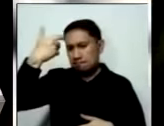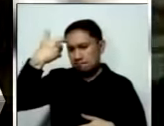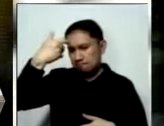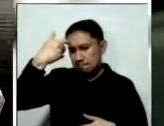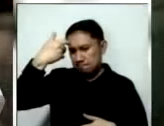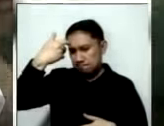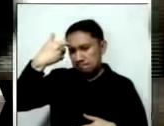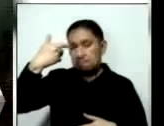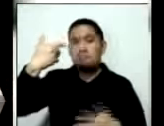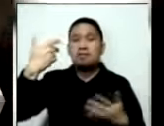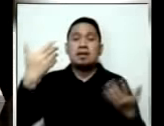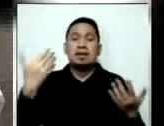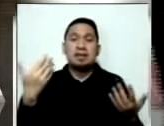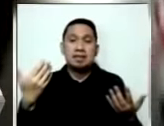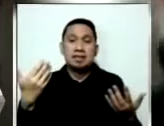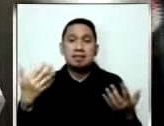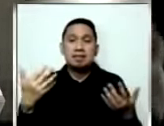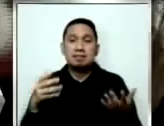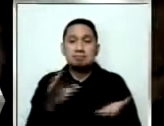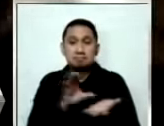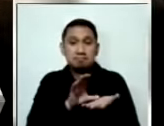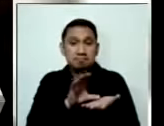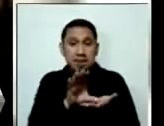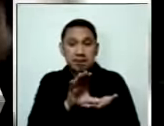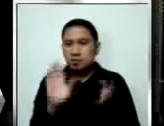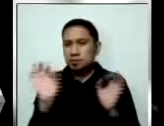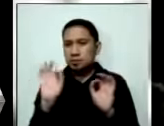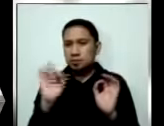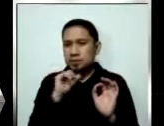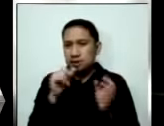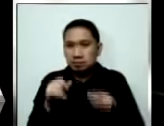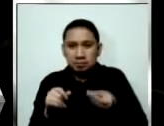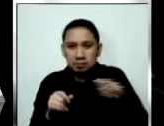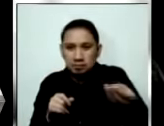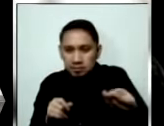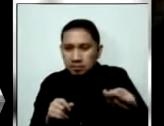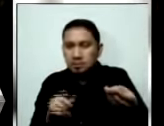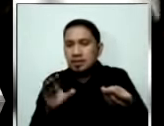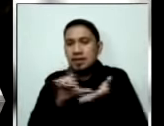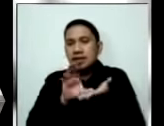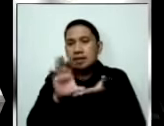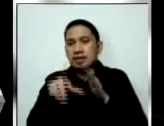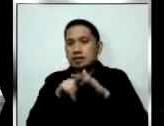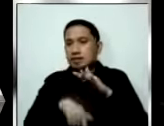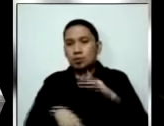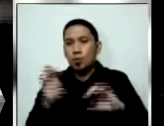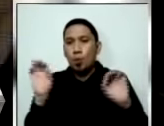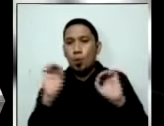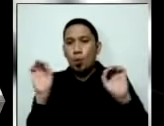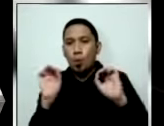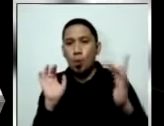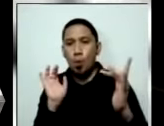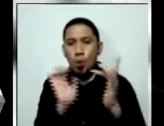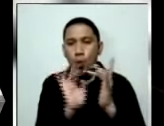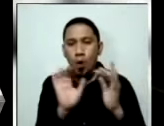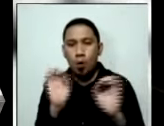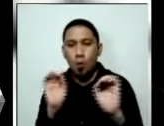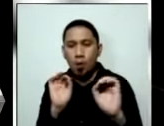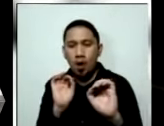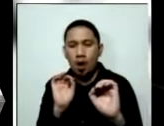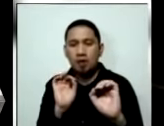of payment, cashless, para maiwasan ang direct contact, at 50% lamang ng capacity ng bus